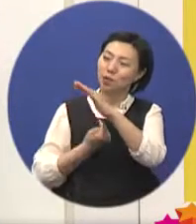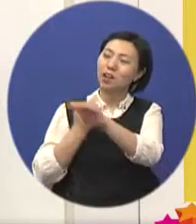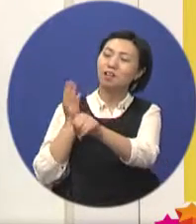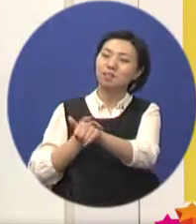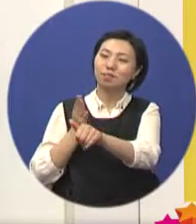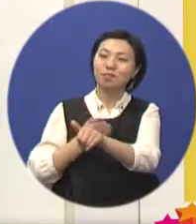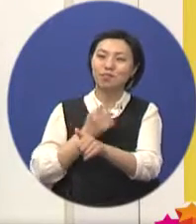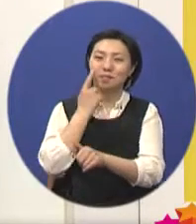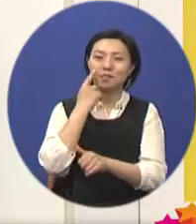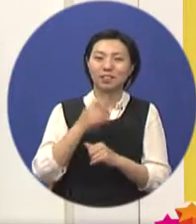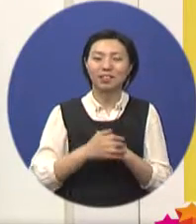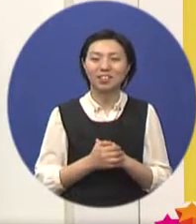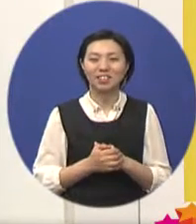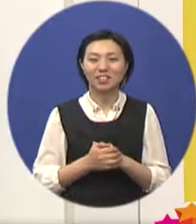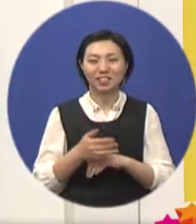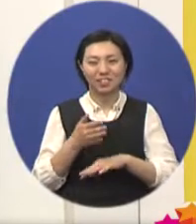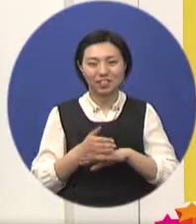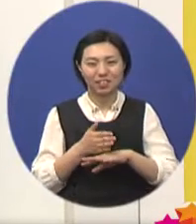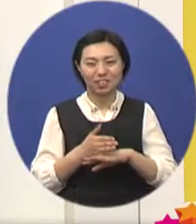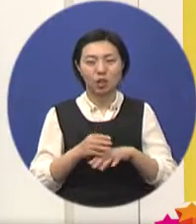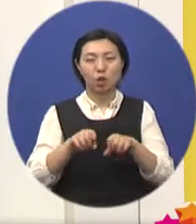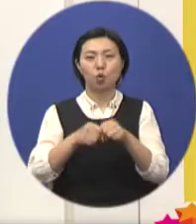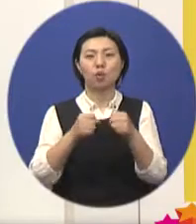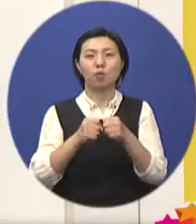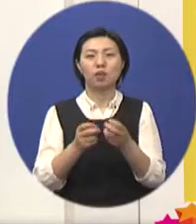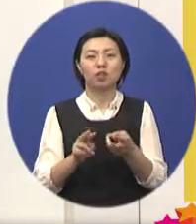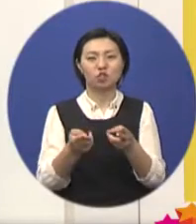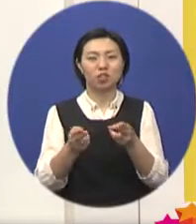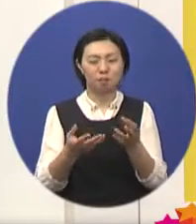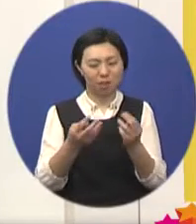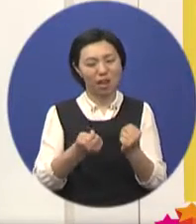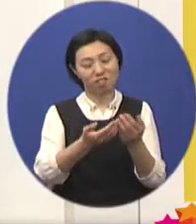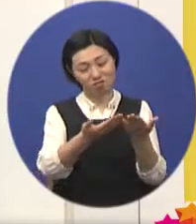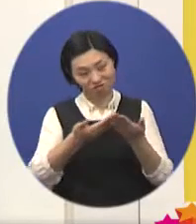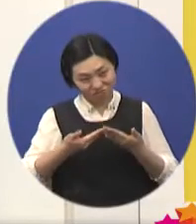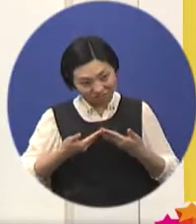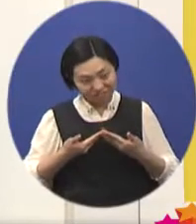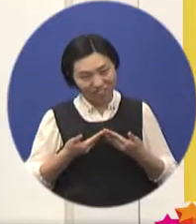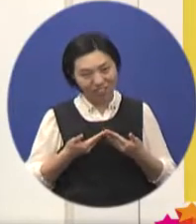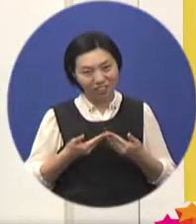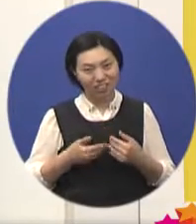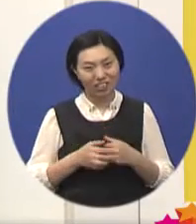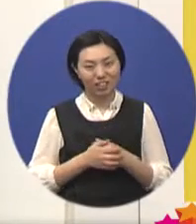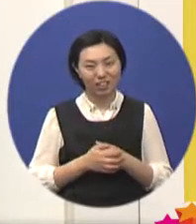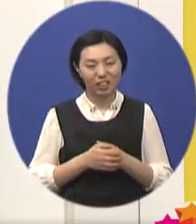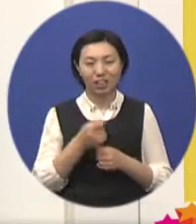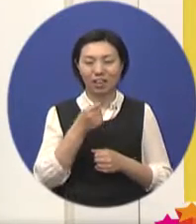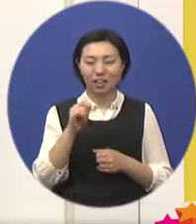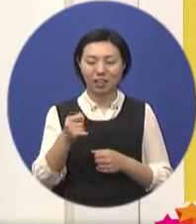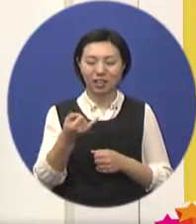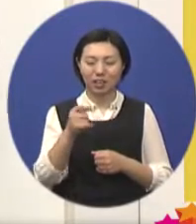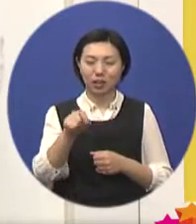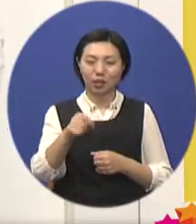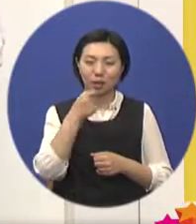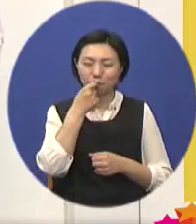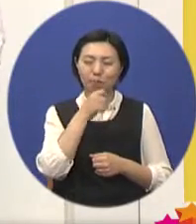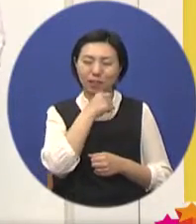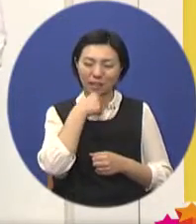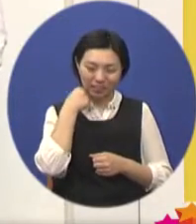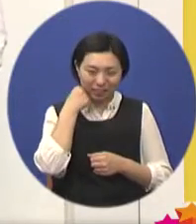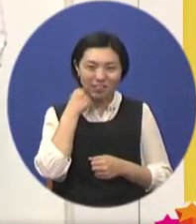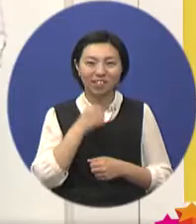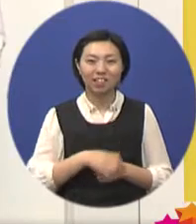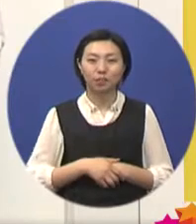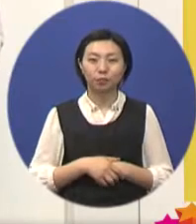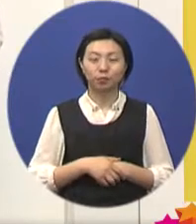그럴까요? 아유, 고맙습니다. 네. 고구마튀김 많이 주세요. 예, 간장에서 좀 찍어서 먹으면 맛있잖아요. 네, 맛있겠다. 예. 네.